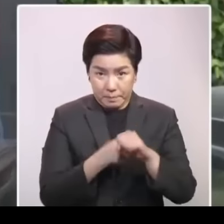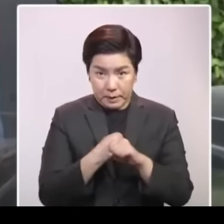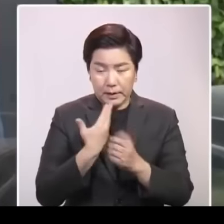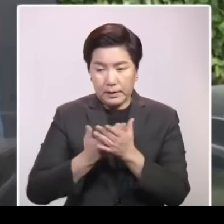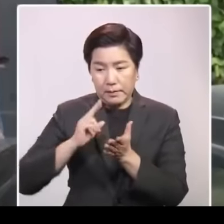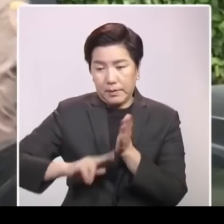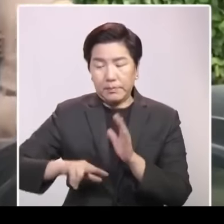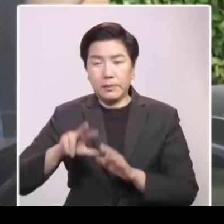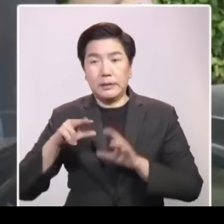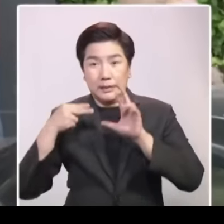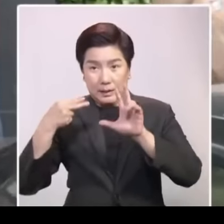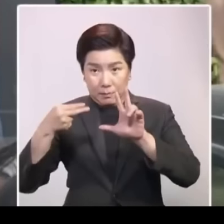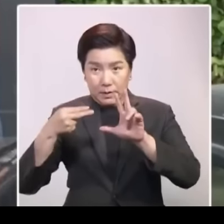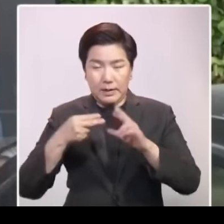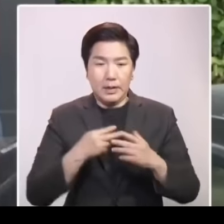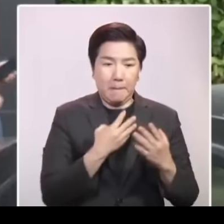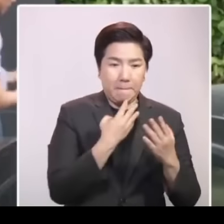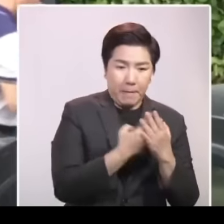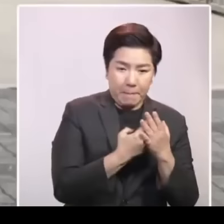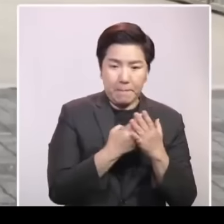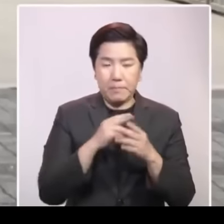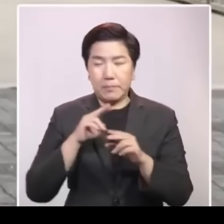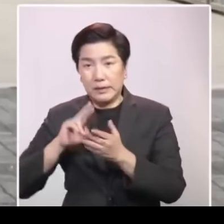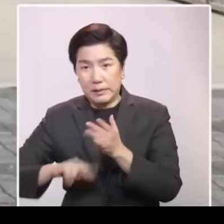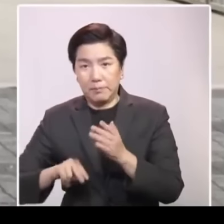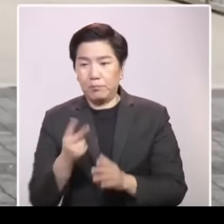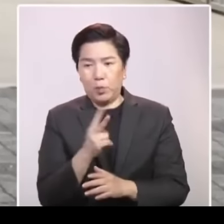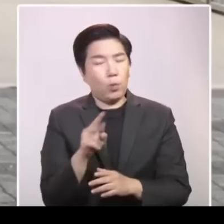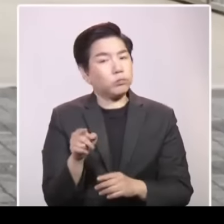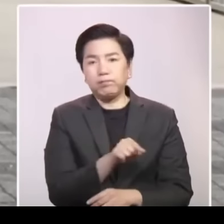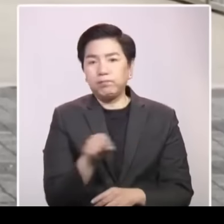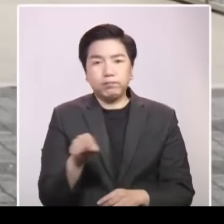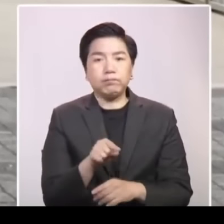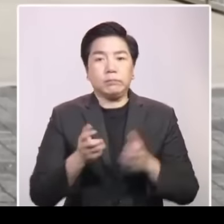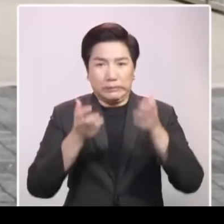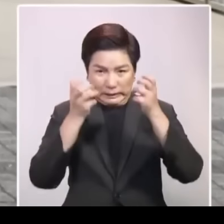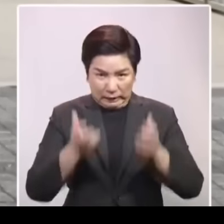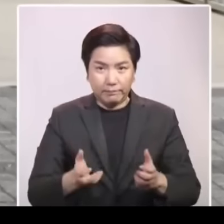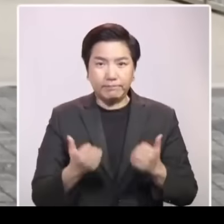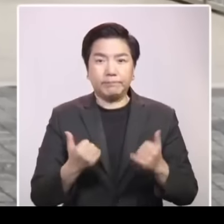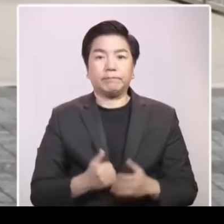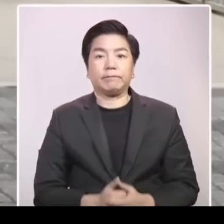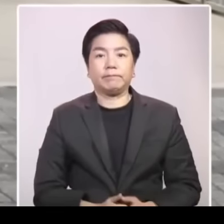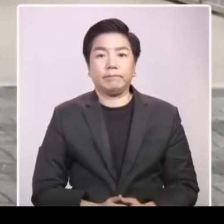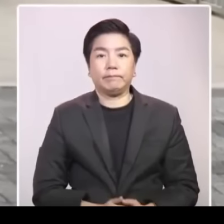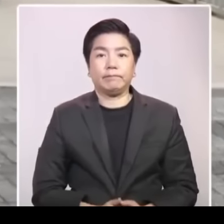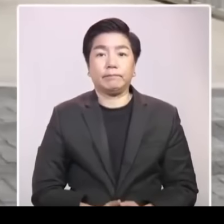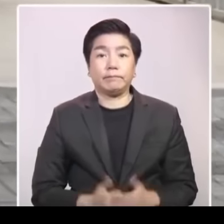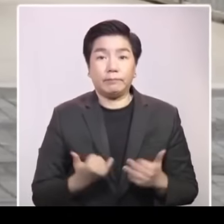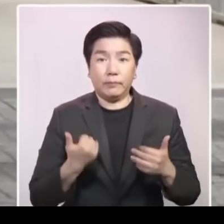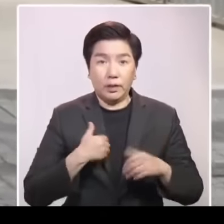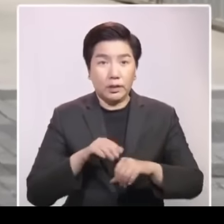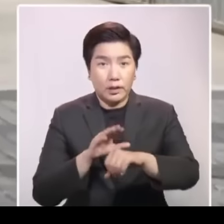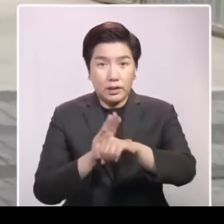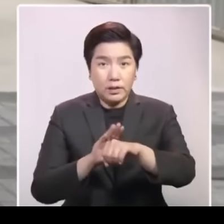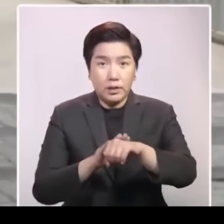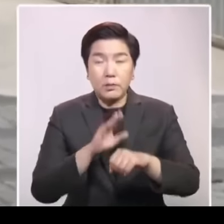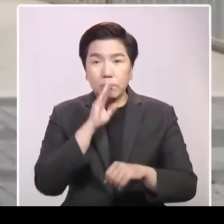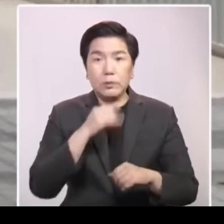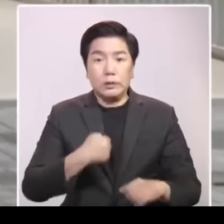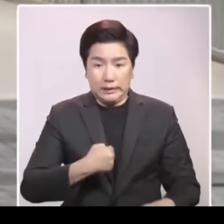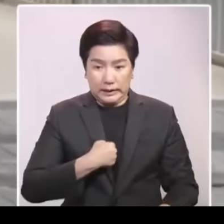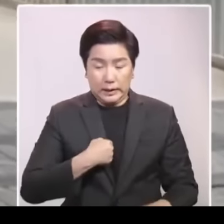30,000บาทหรือทั้งจังทั้งปรับท่านบอกว่าถือว่าเป็นโทษที่รุนแรงนะคะอืมแล้วนอกจากนั้นนะครับขอเตือนด้วยว่าหาก